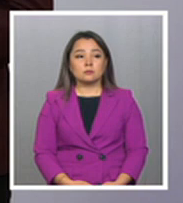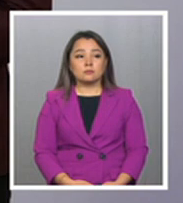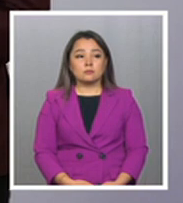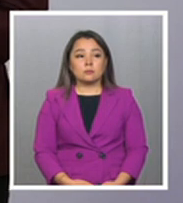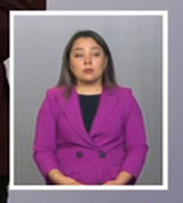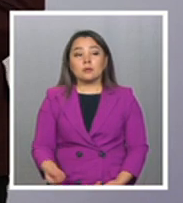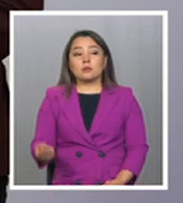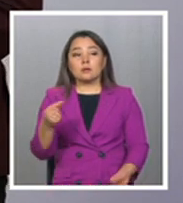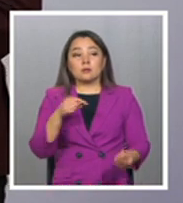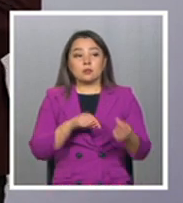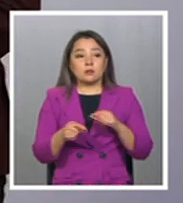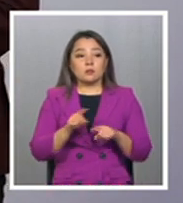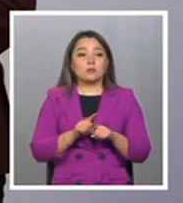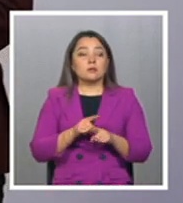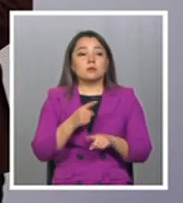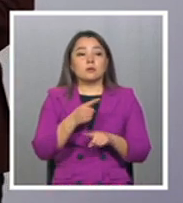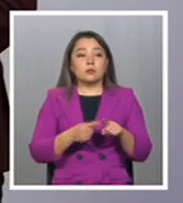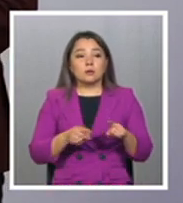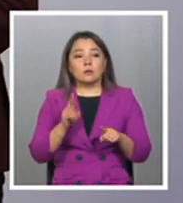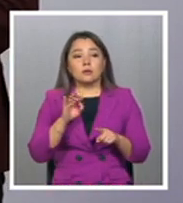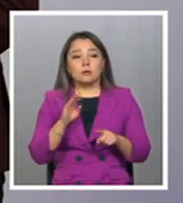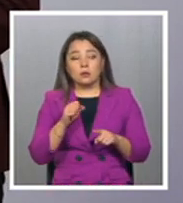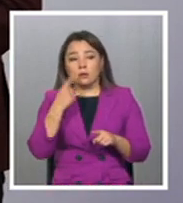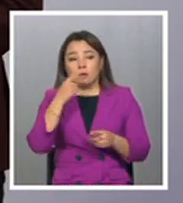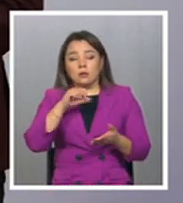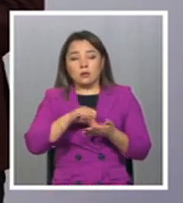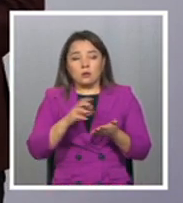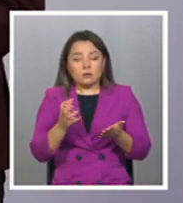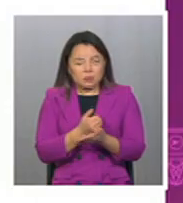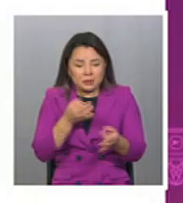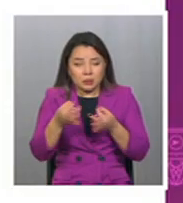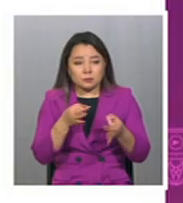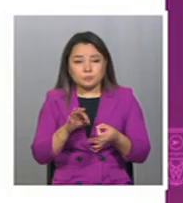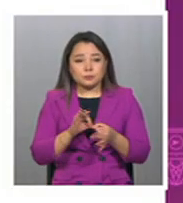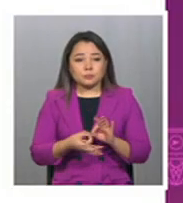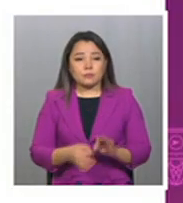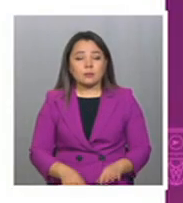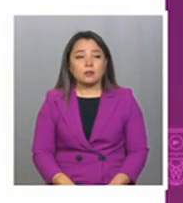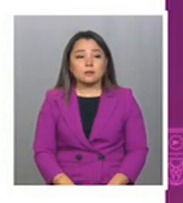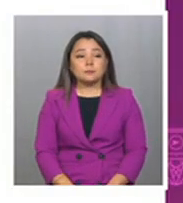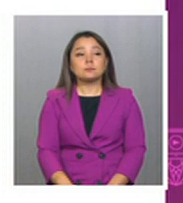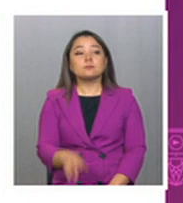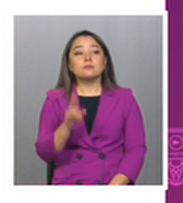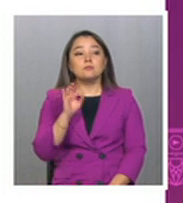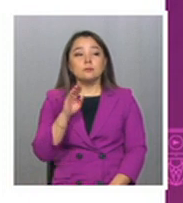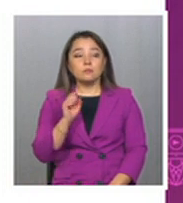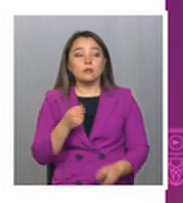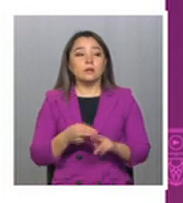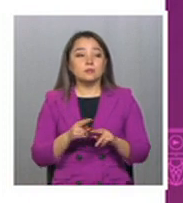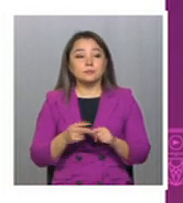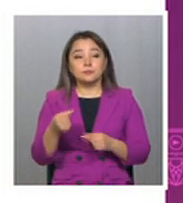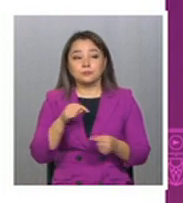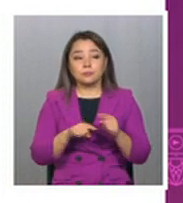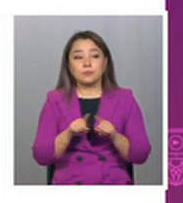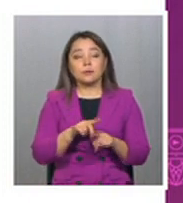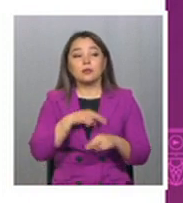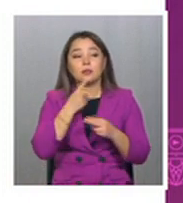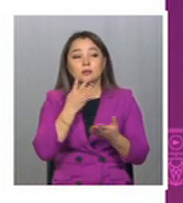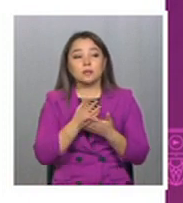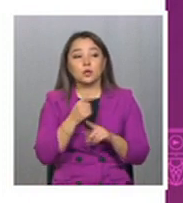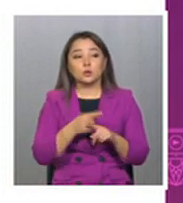Диалог үзінділері арқылы қожа бейнесін талдаңыз. Диалог үзінділеріне мұқият назар